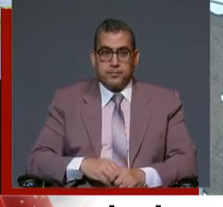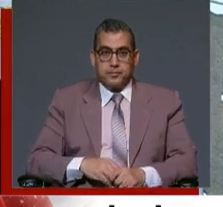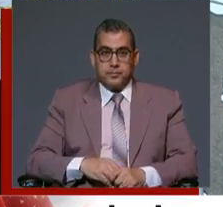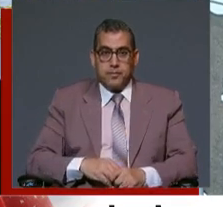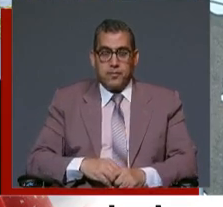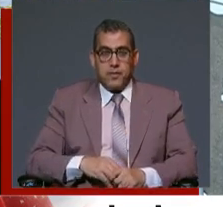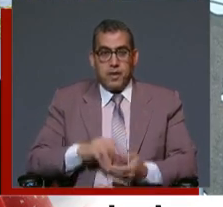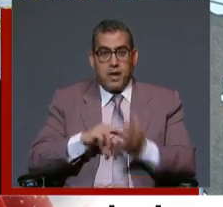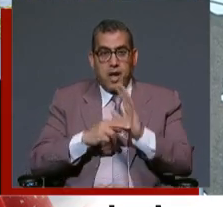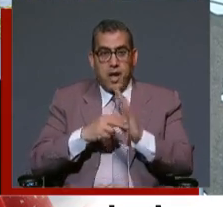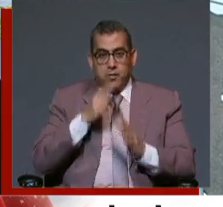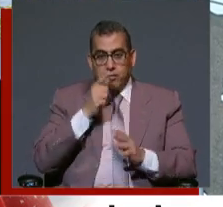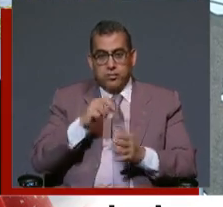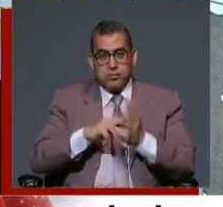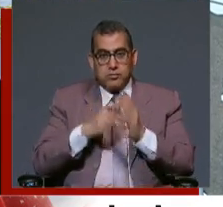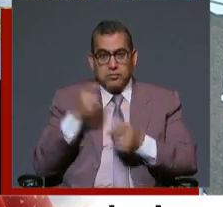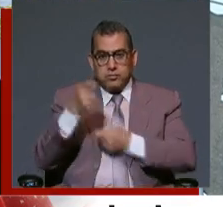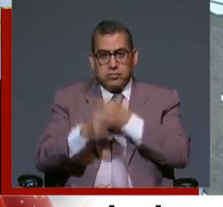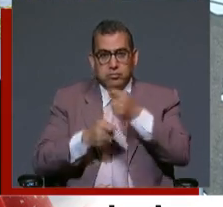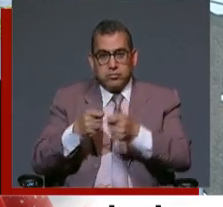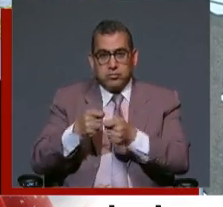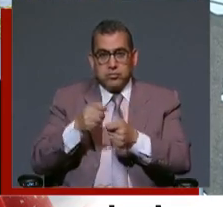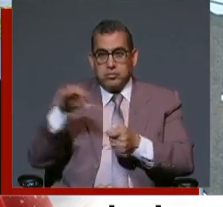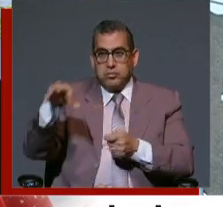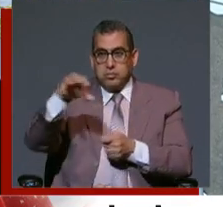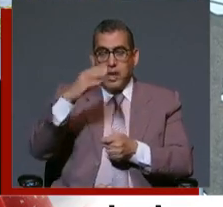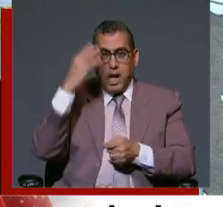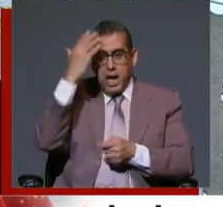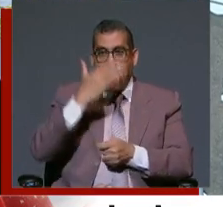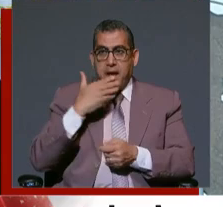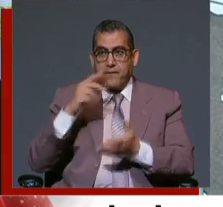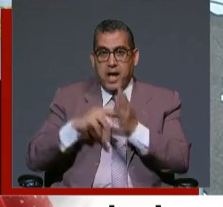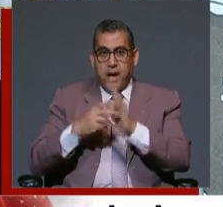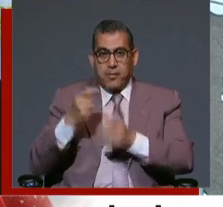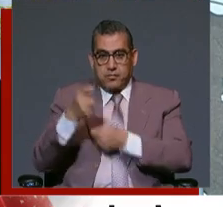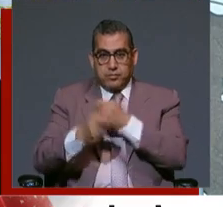ماذا تخبرنا مؤشرات التمويل لمعظم البلدان الإفريقية؟